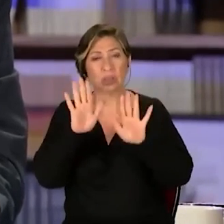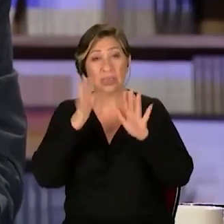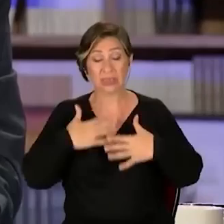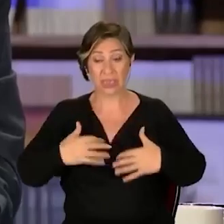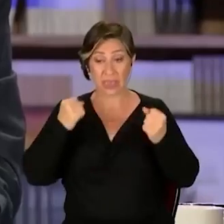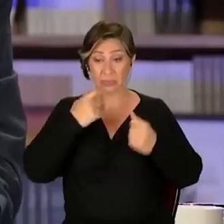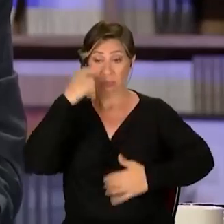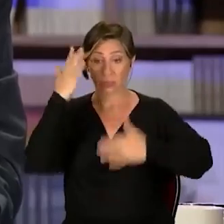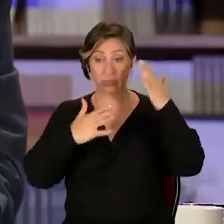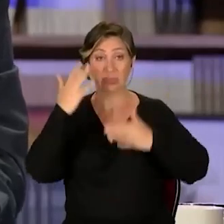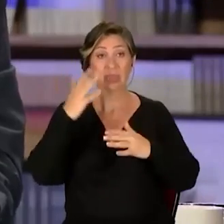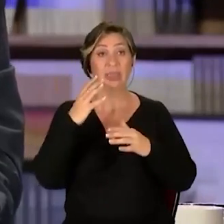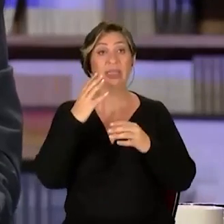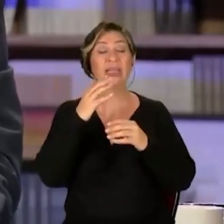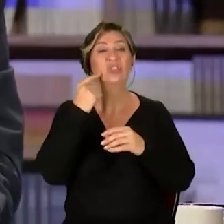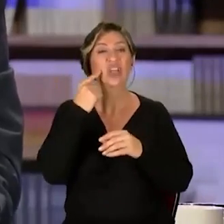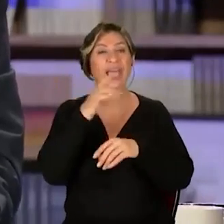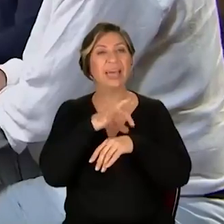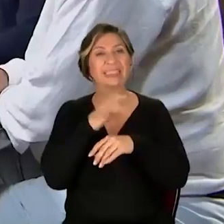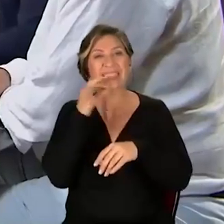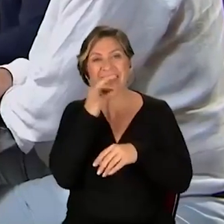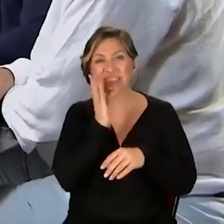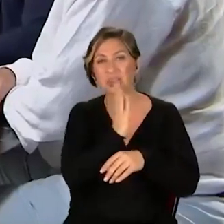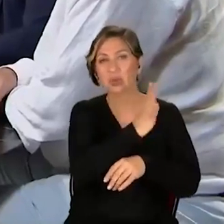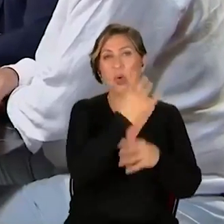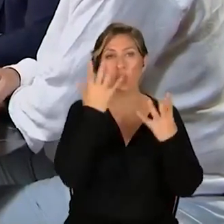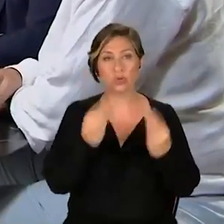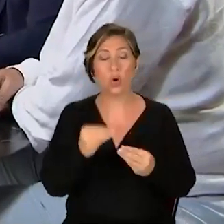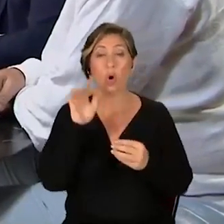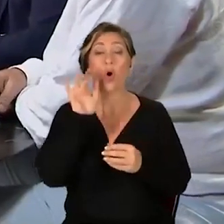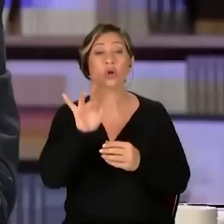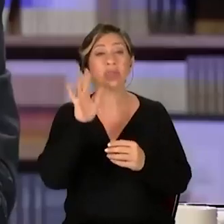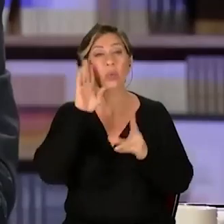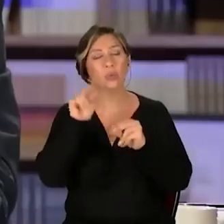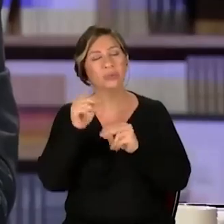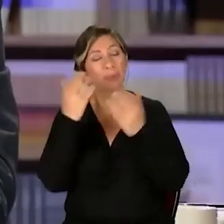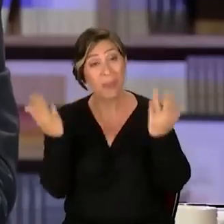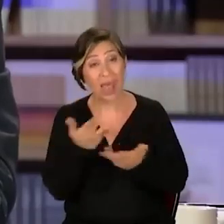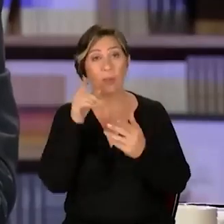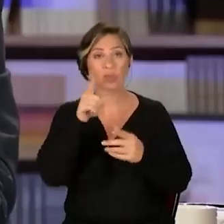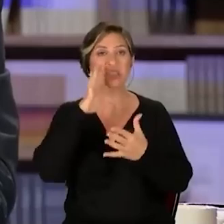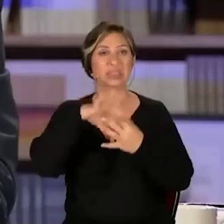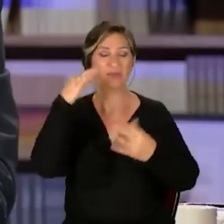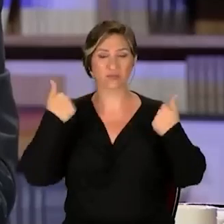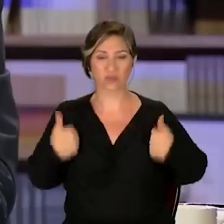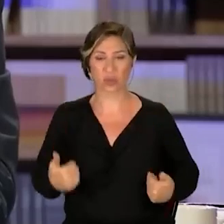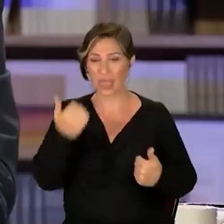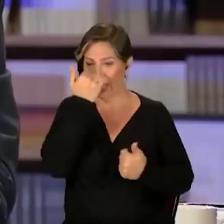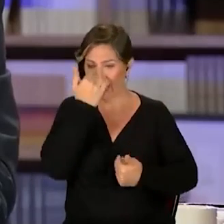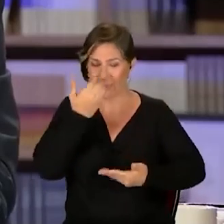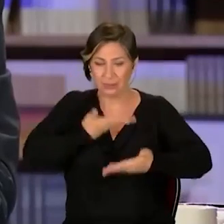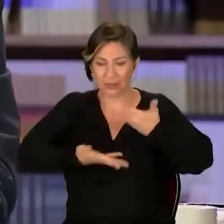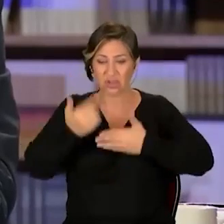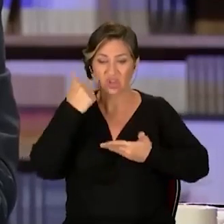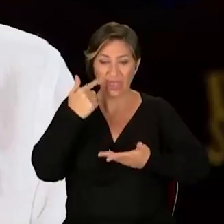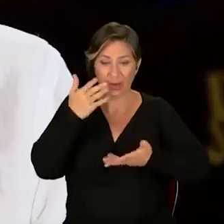yetişkinleri prediyabetik duruma soktuğunu gösteriyor. Orta dereceli uyku eksikliği bile bu kişilerin vücudunda kan glukoz